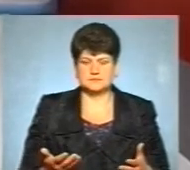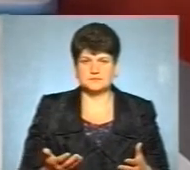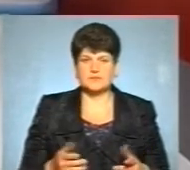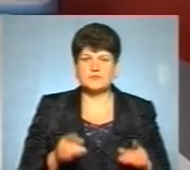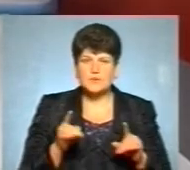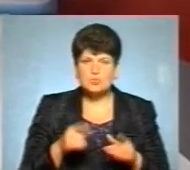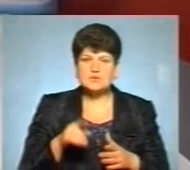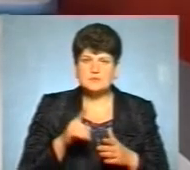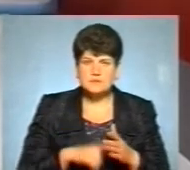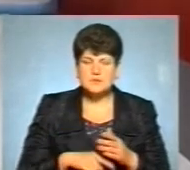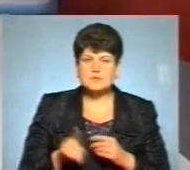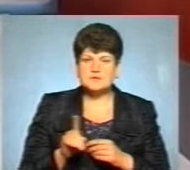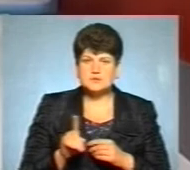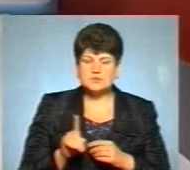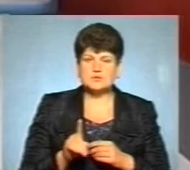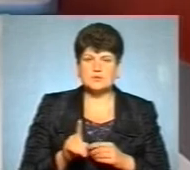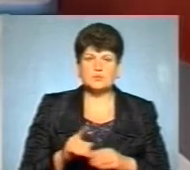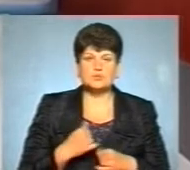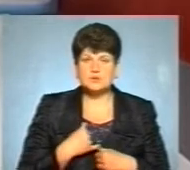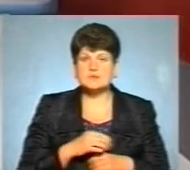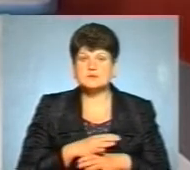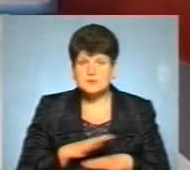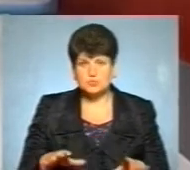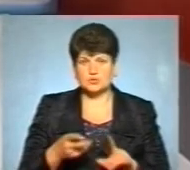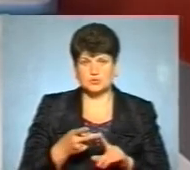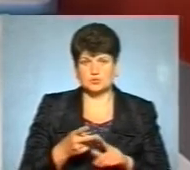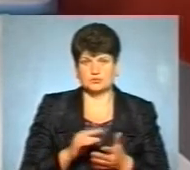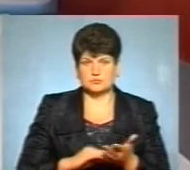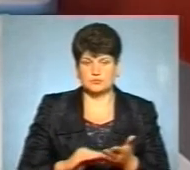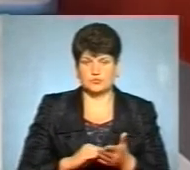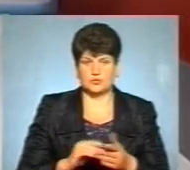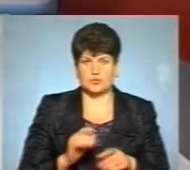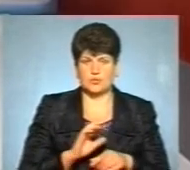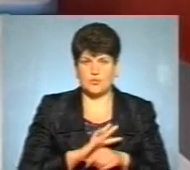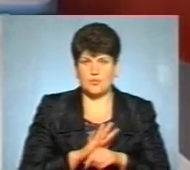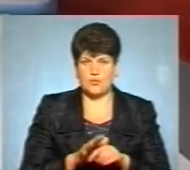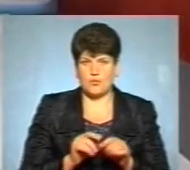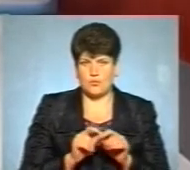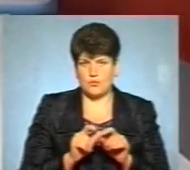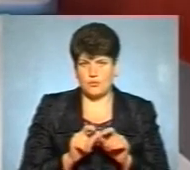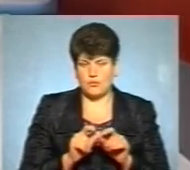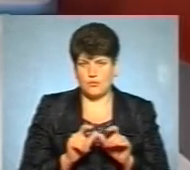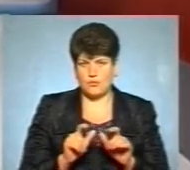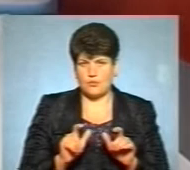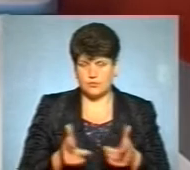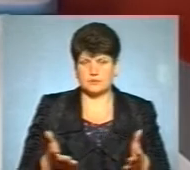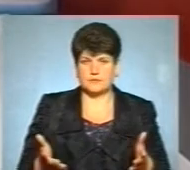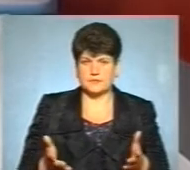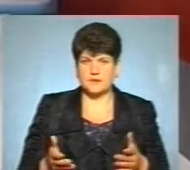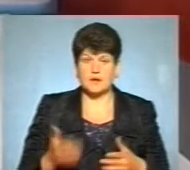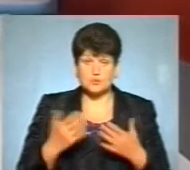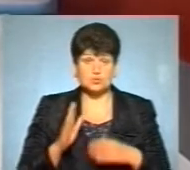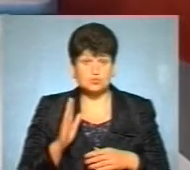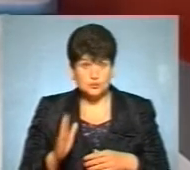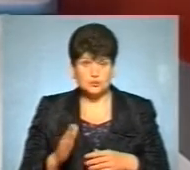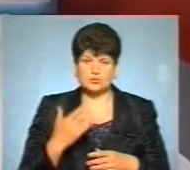Чомусь віриться в те, що не буде в нас другої хвилі, а якщо вона буде, то вона буде дуже такою легшою. І бізнес